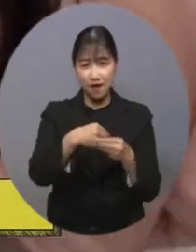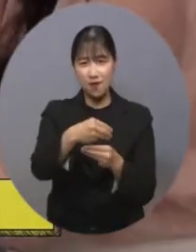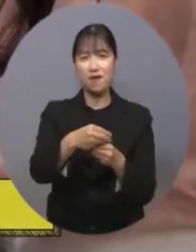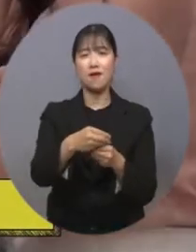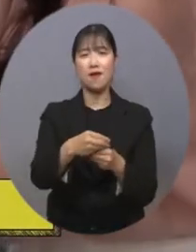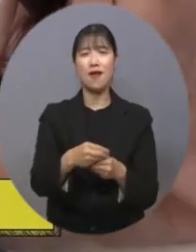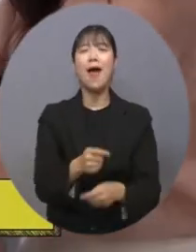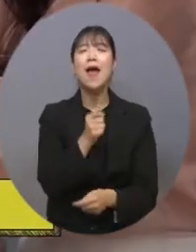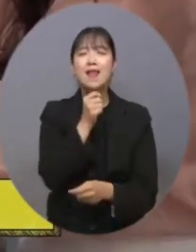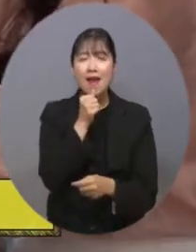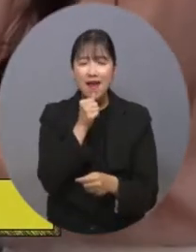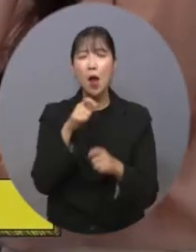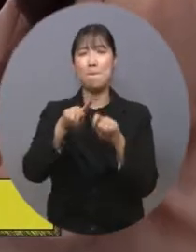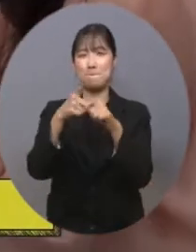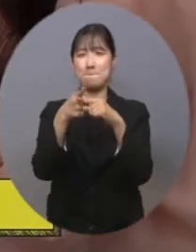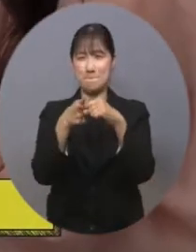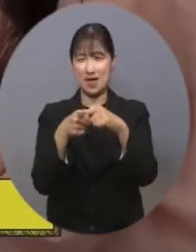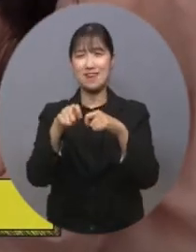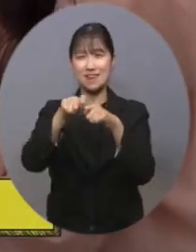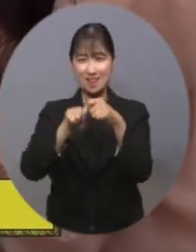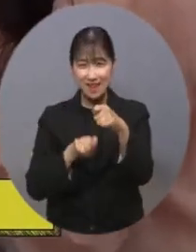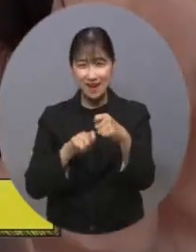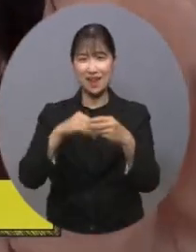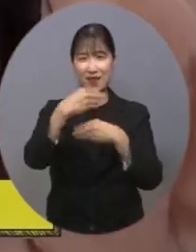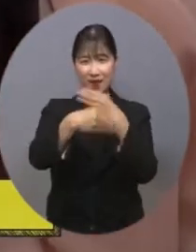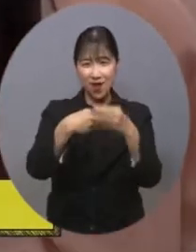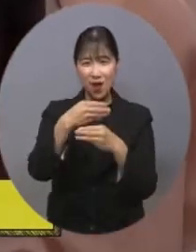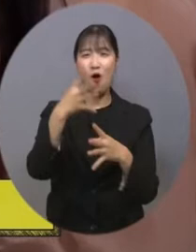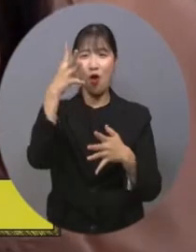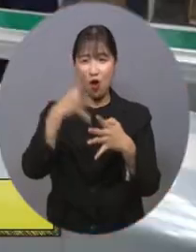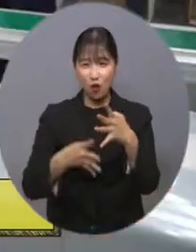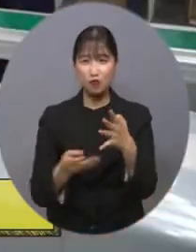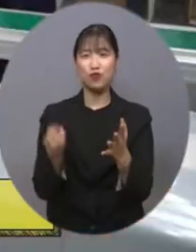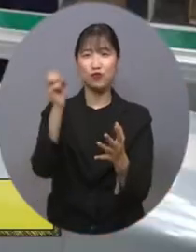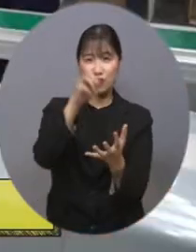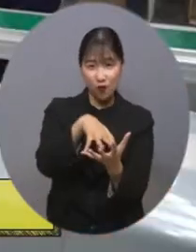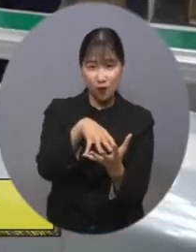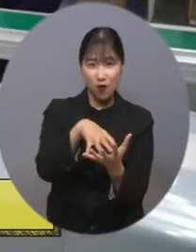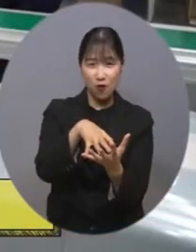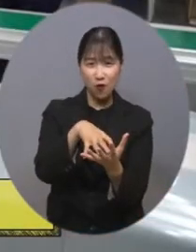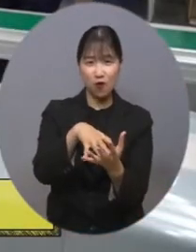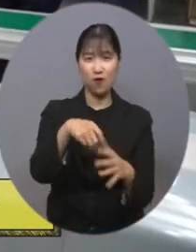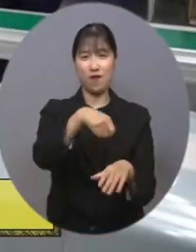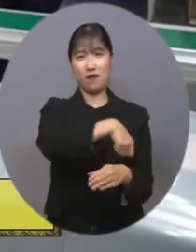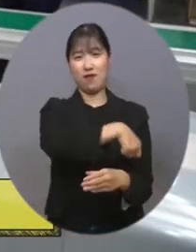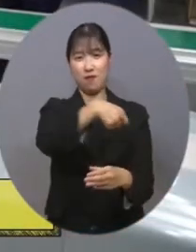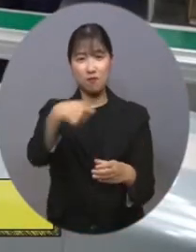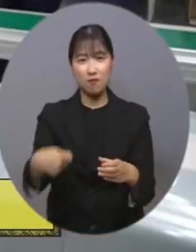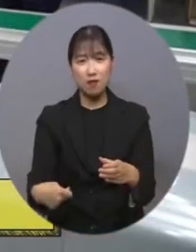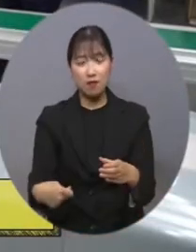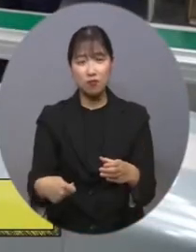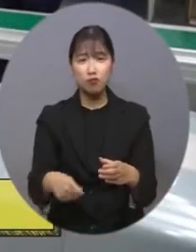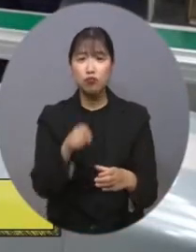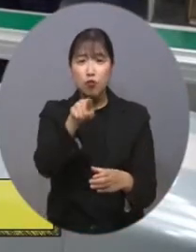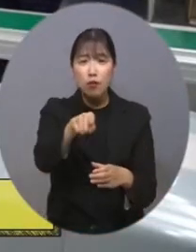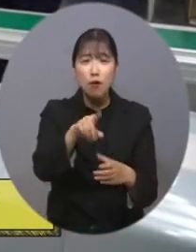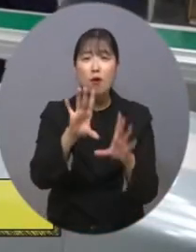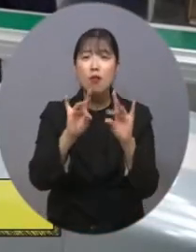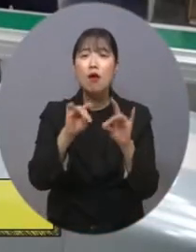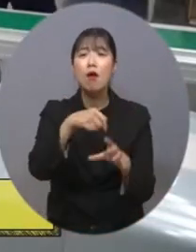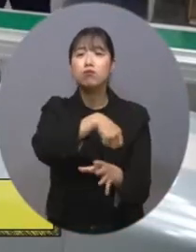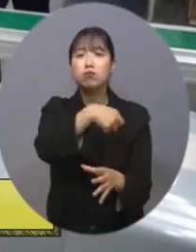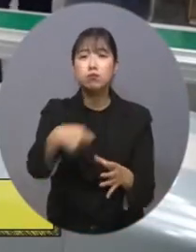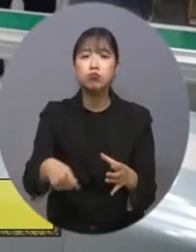아, 작은 거는 반 잘라서 감싸고 영수증 넣고 테이프 하고. 아, 근데 테이프도 이건